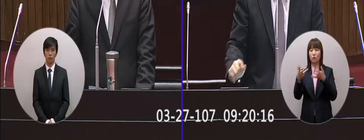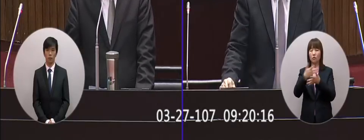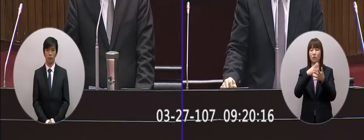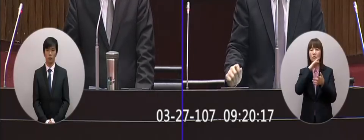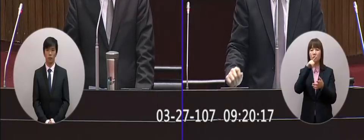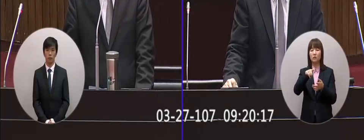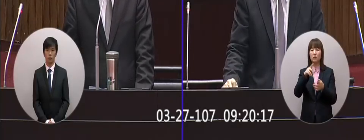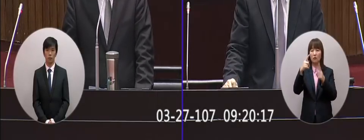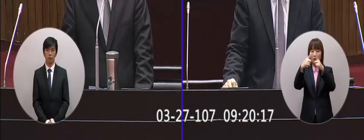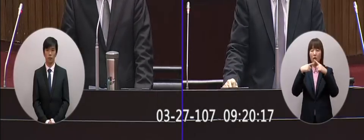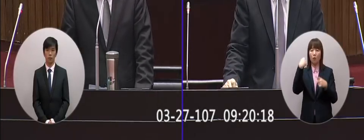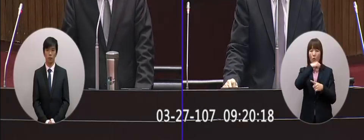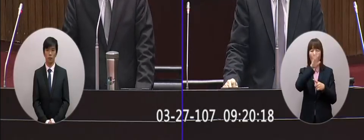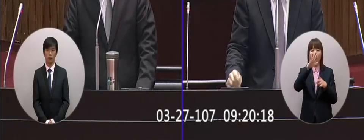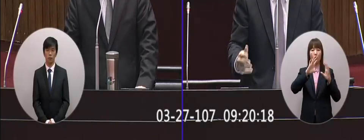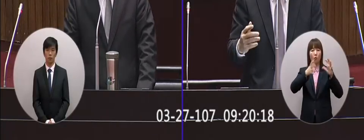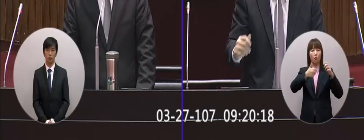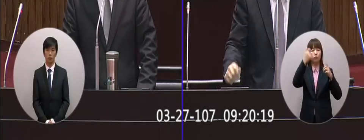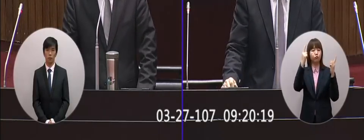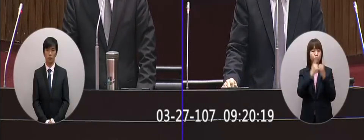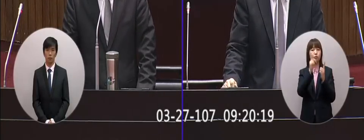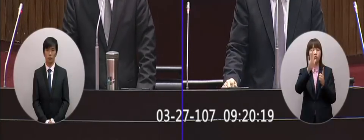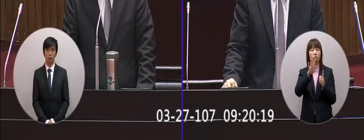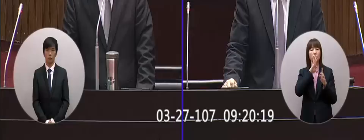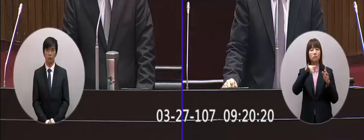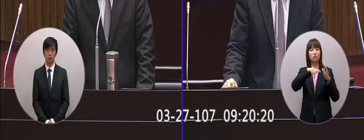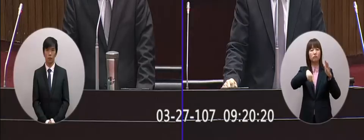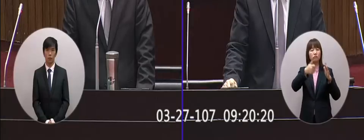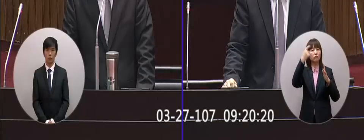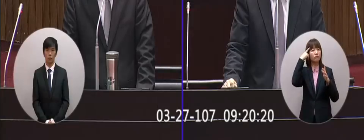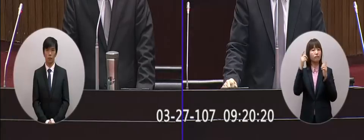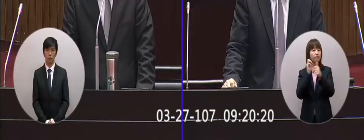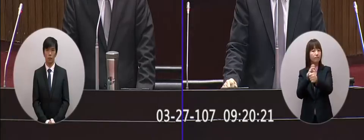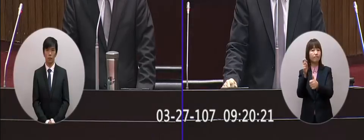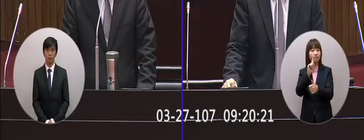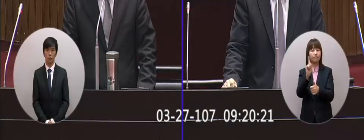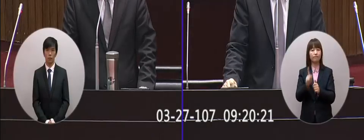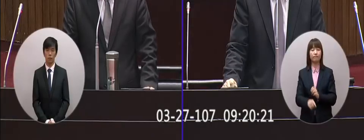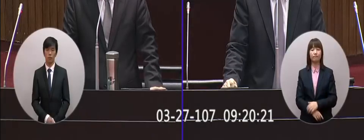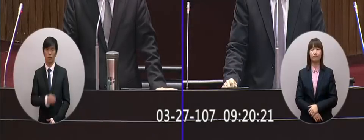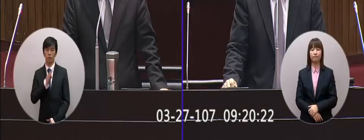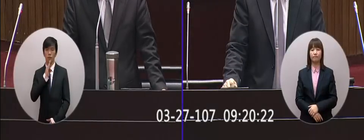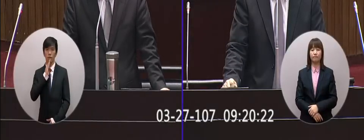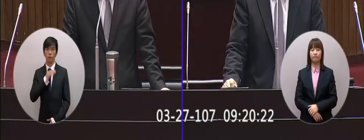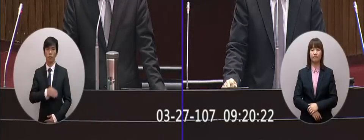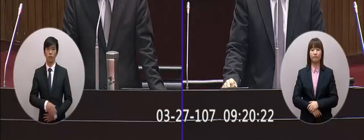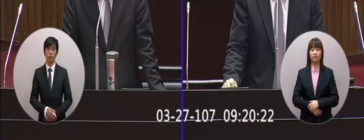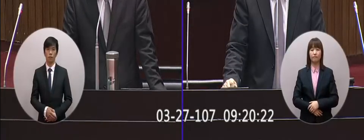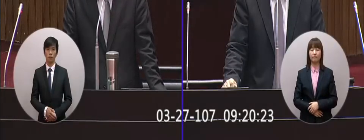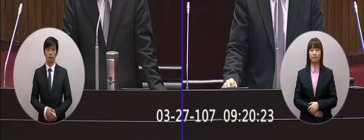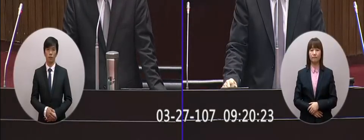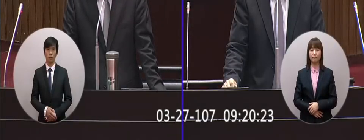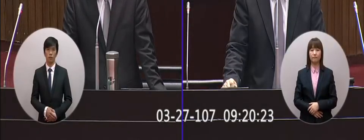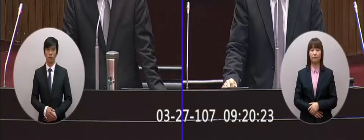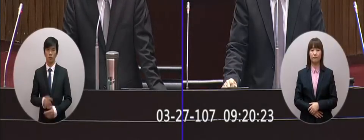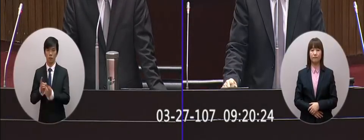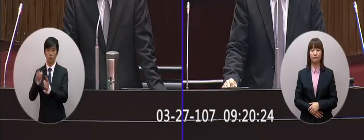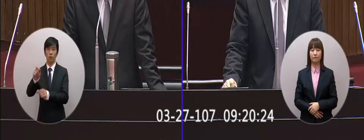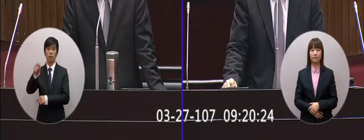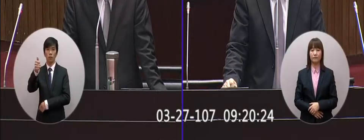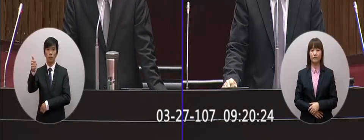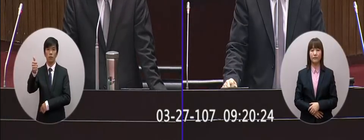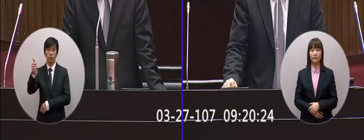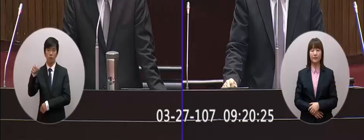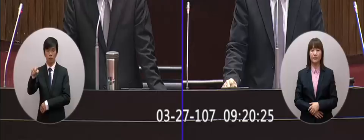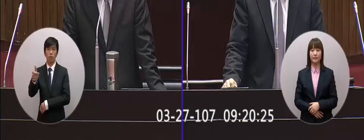斯也到了台湾，今天也跟总统见面了。院长有没有什么话想要对他说的？ 是我们非常感谢 Arrows ，他